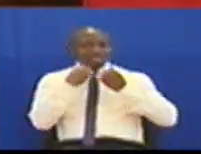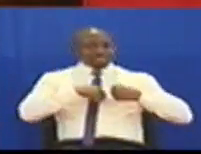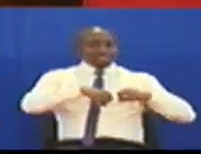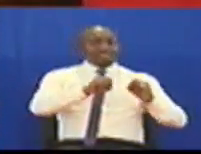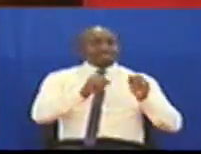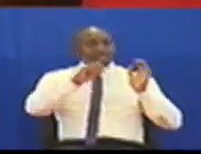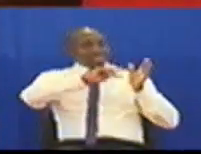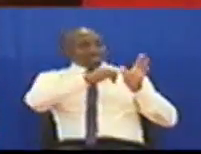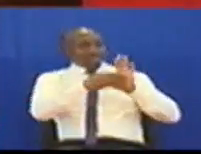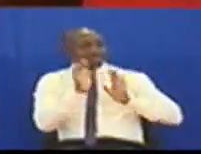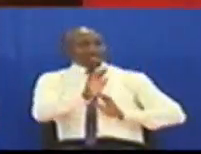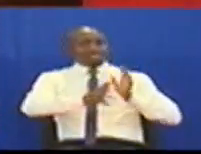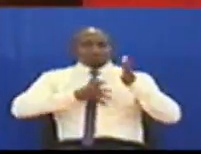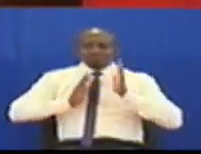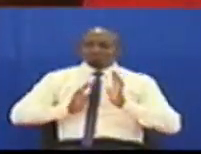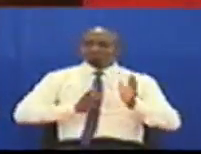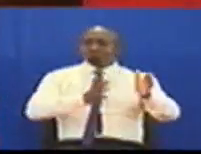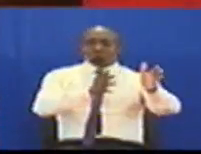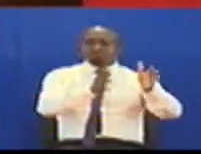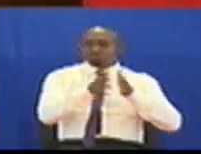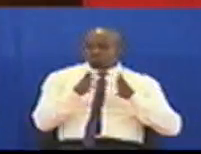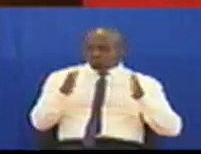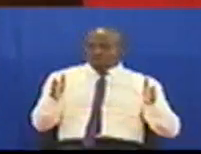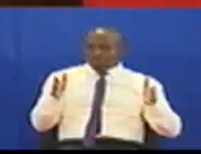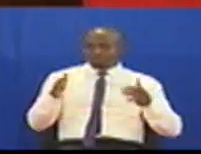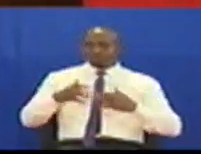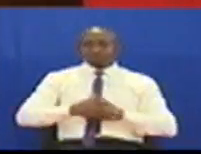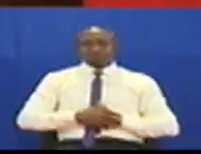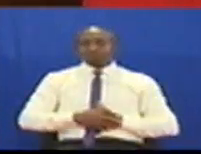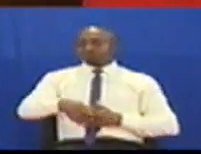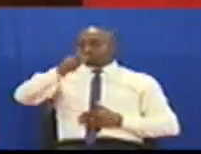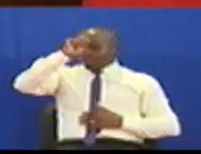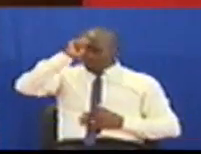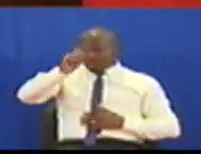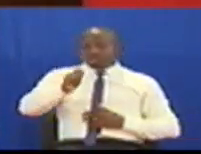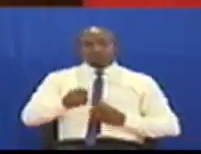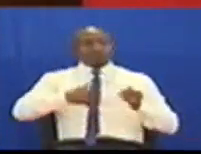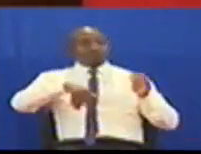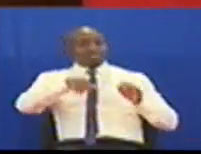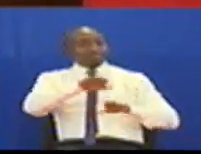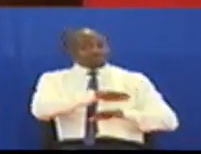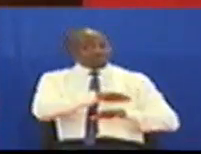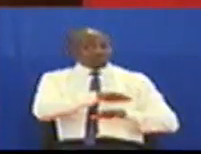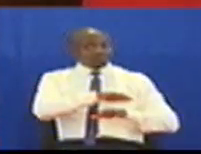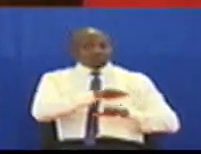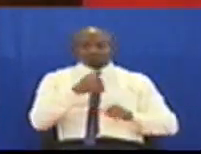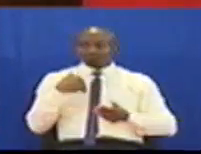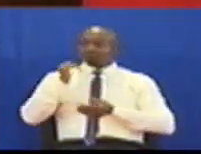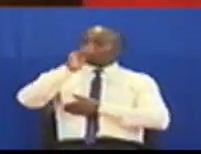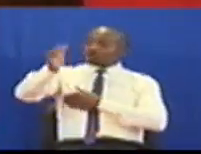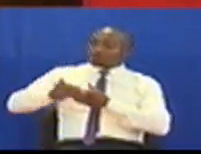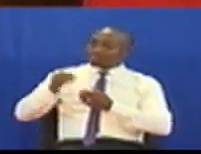ilani yake kwa spidi kubwa sana. Mheshimiwa mwenyekiti, nirudie